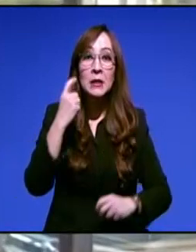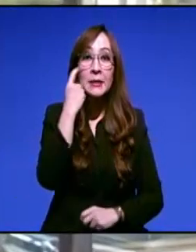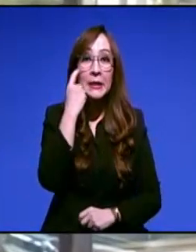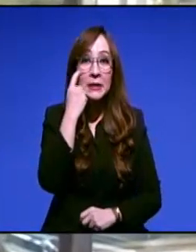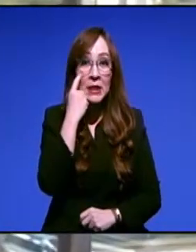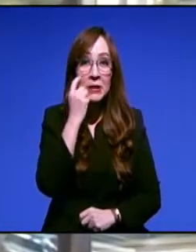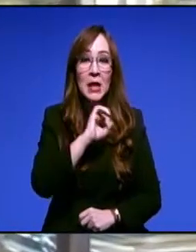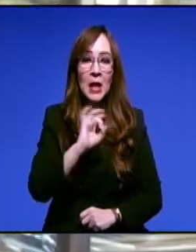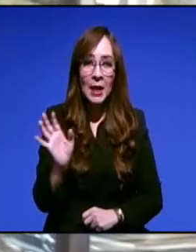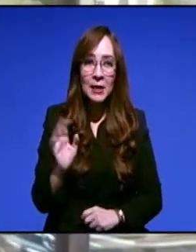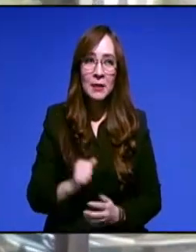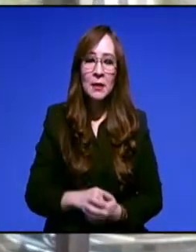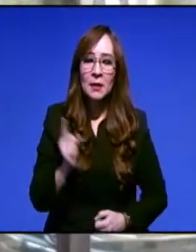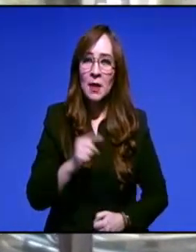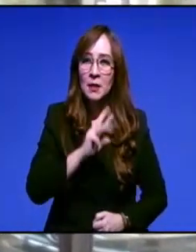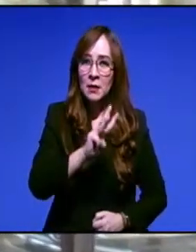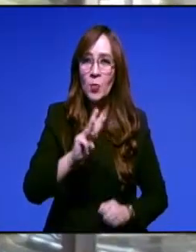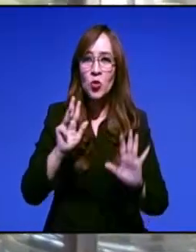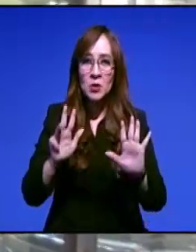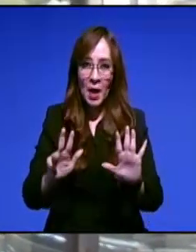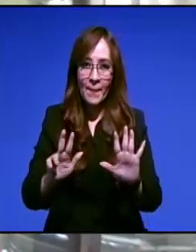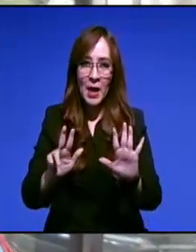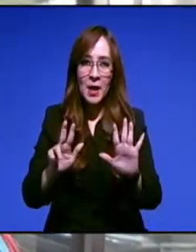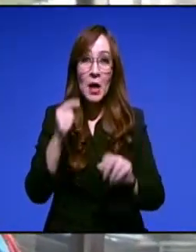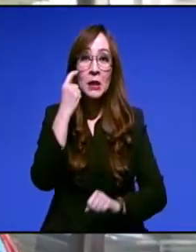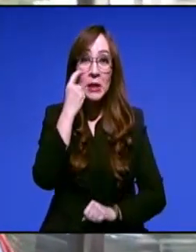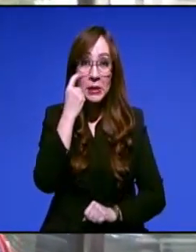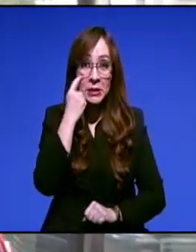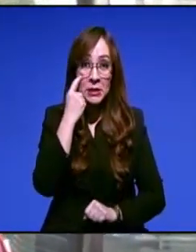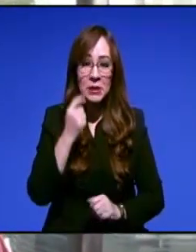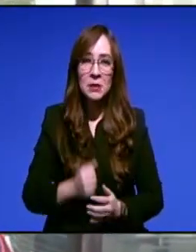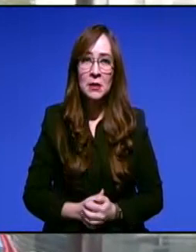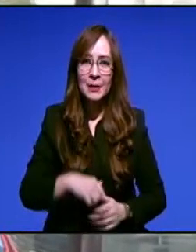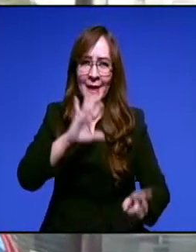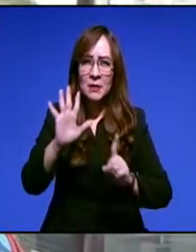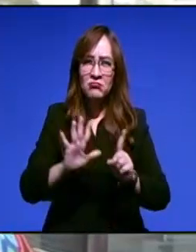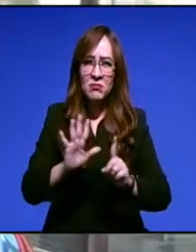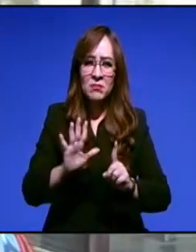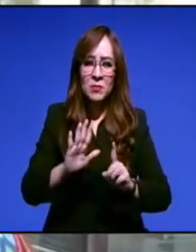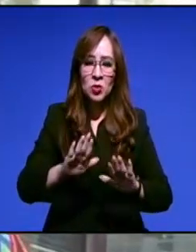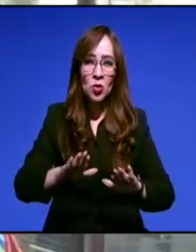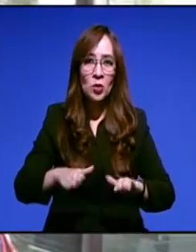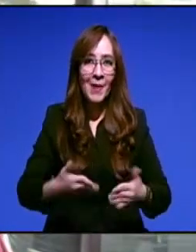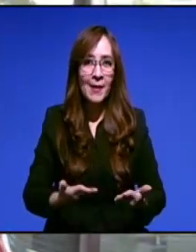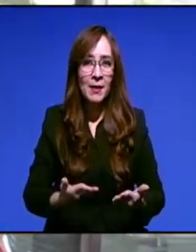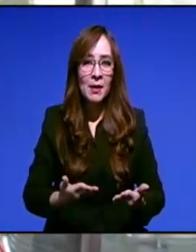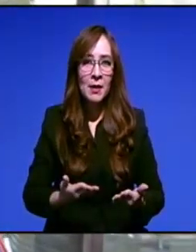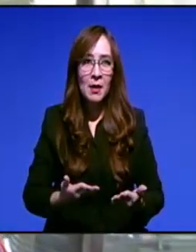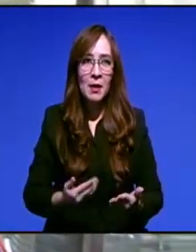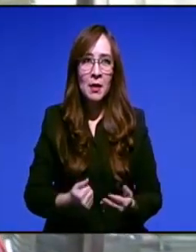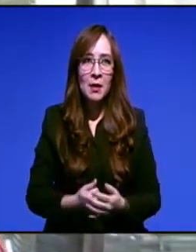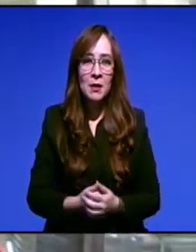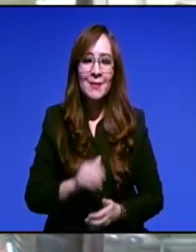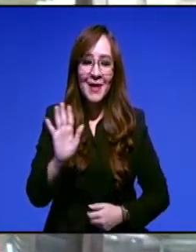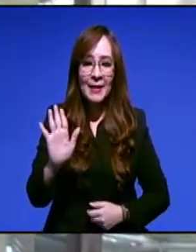Ini akan dari 38 saksi, dari 17 korban dan 21 anggota PSAT, secara maraton akan